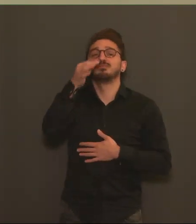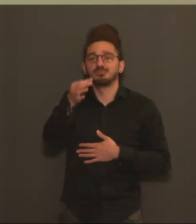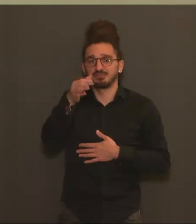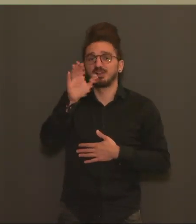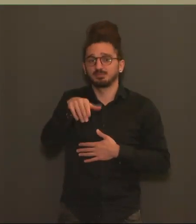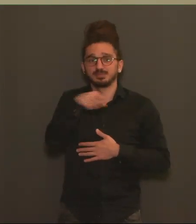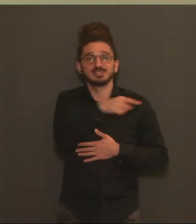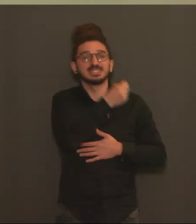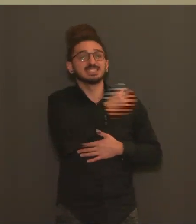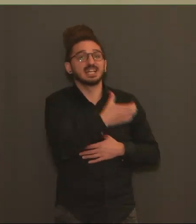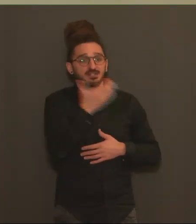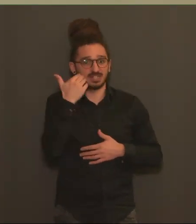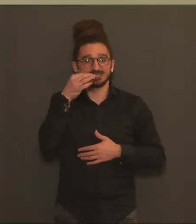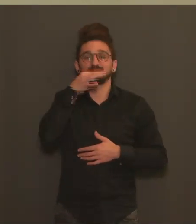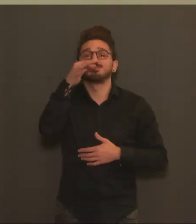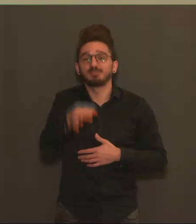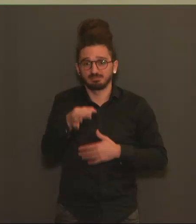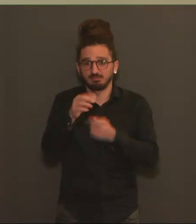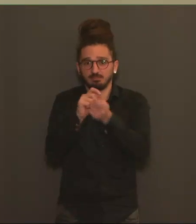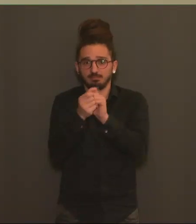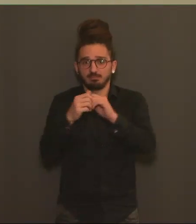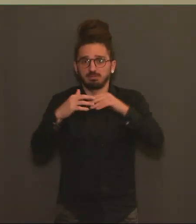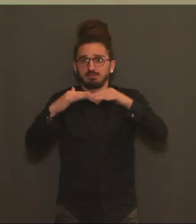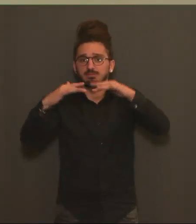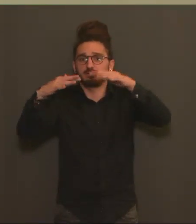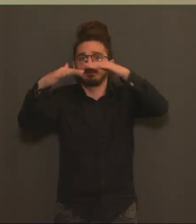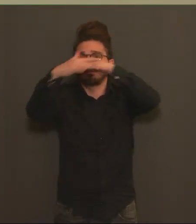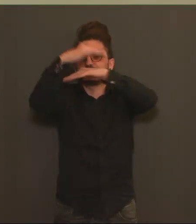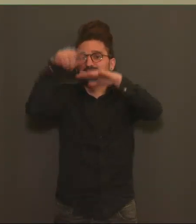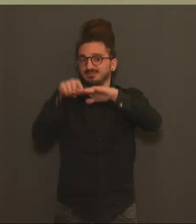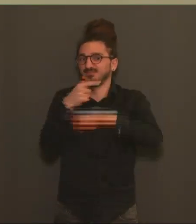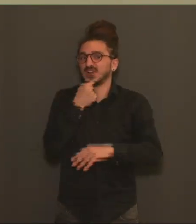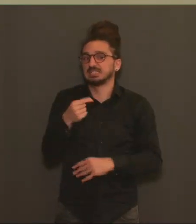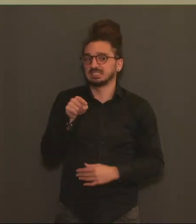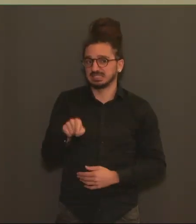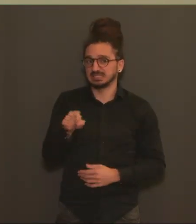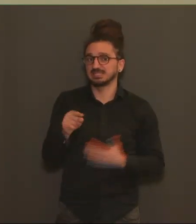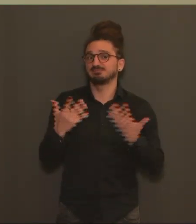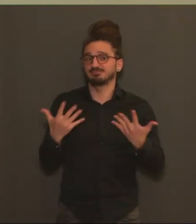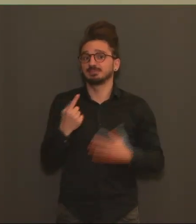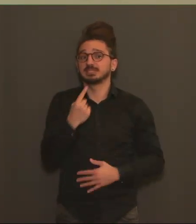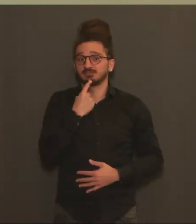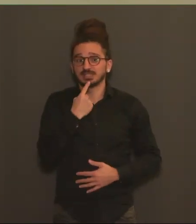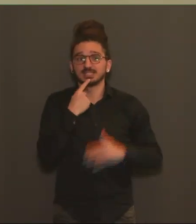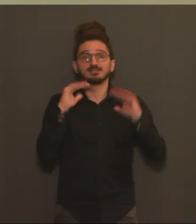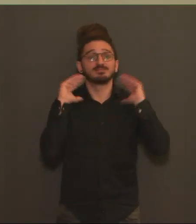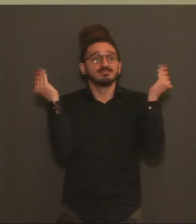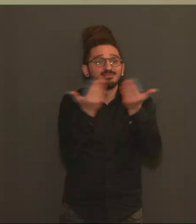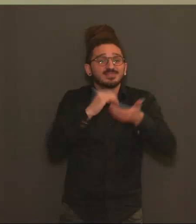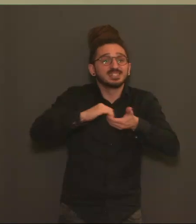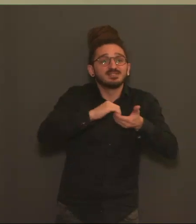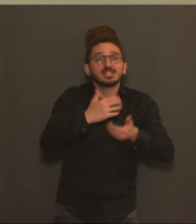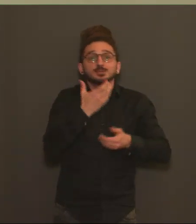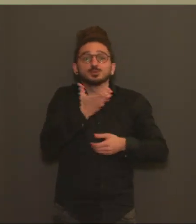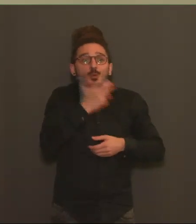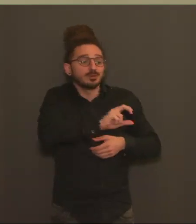donc on a plus de risques que dans d'autres saisons, dans d'autres conditions, d'avoir des micro-gouttelettes en suspension dans